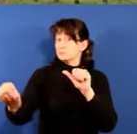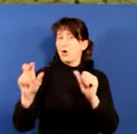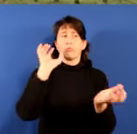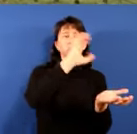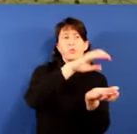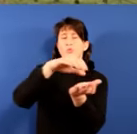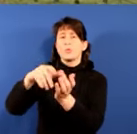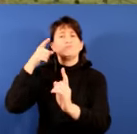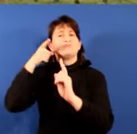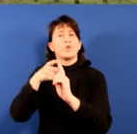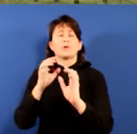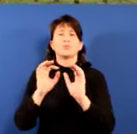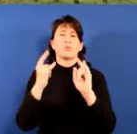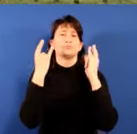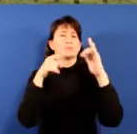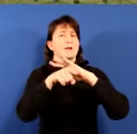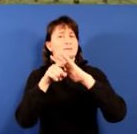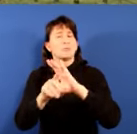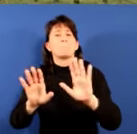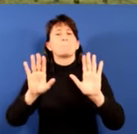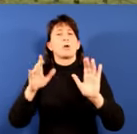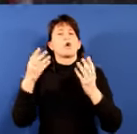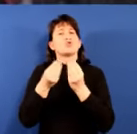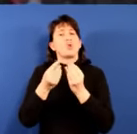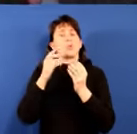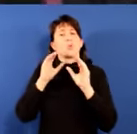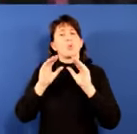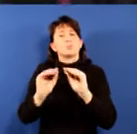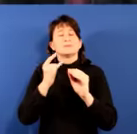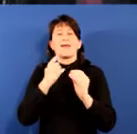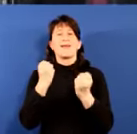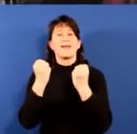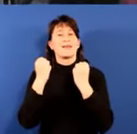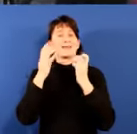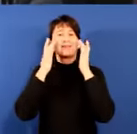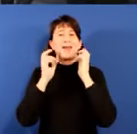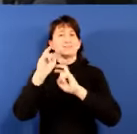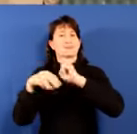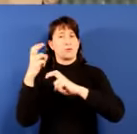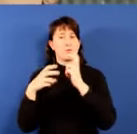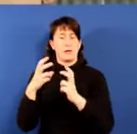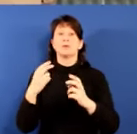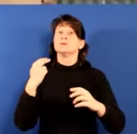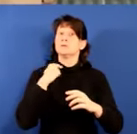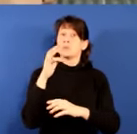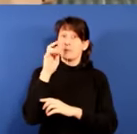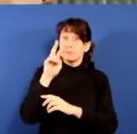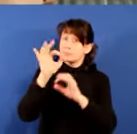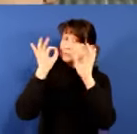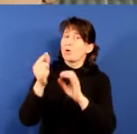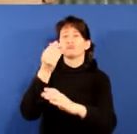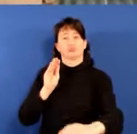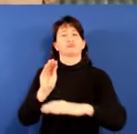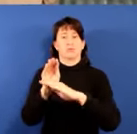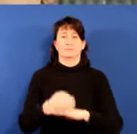berotegietan lantzan diren baratze landareak berotzeko erabiliko da. Aldundiak berrerabilera sistema honen aldeko apustua